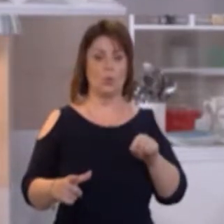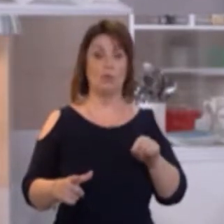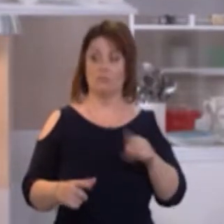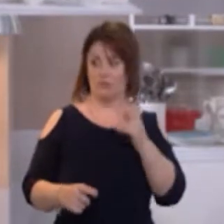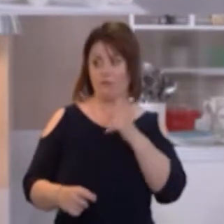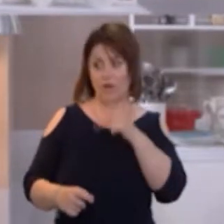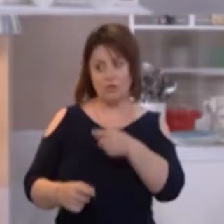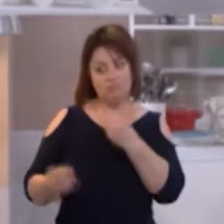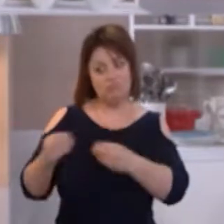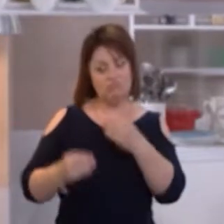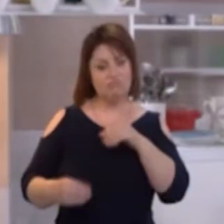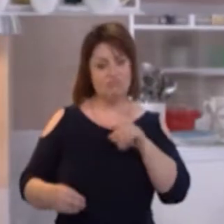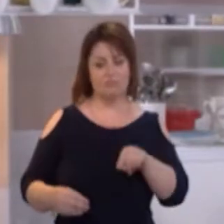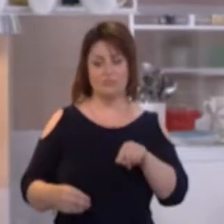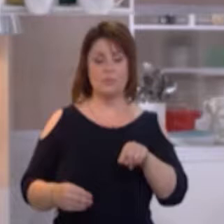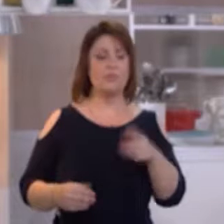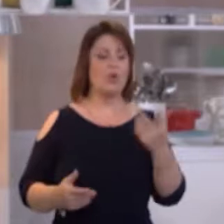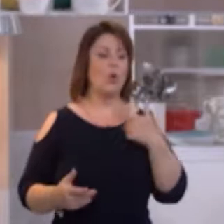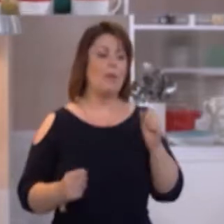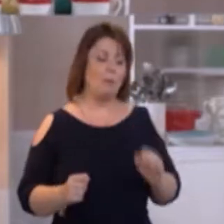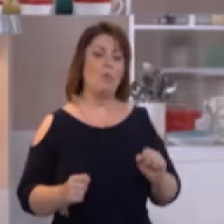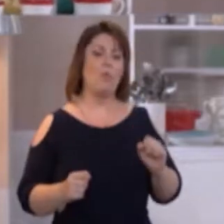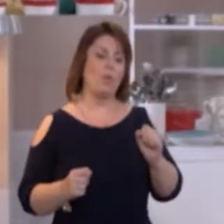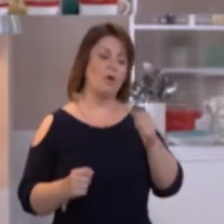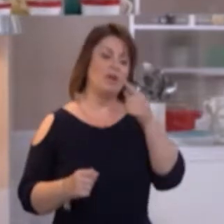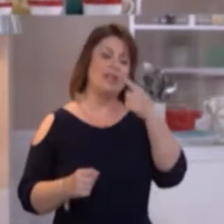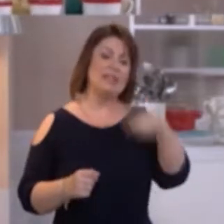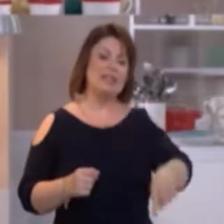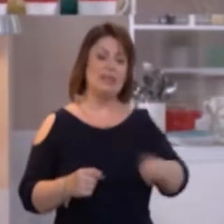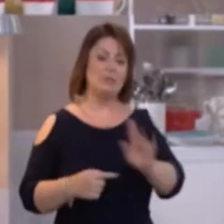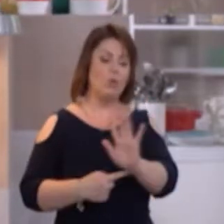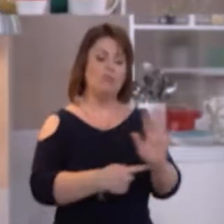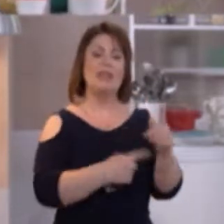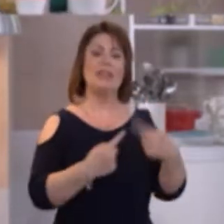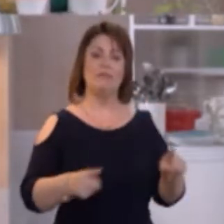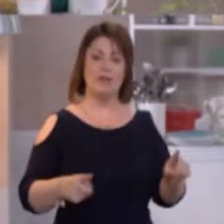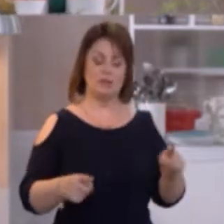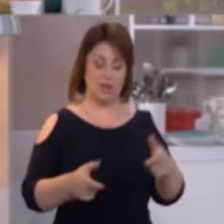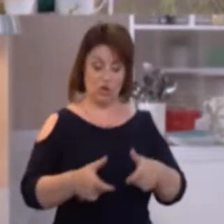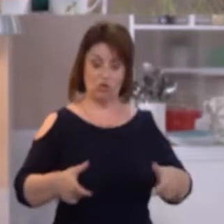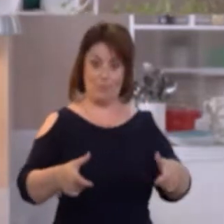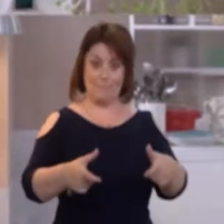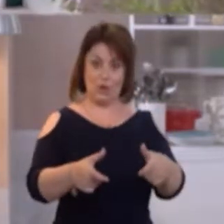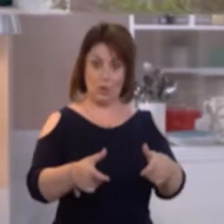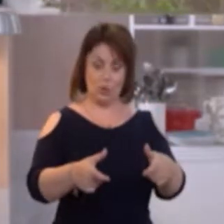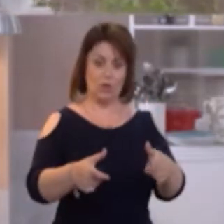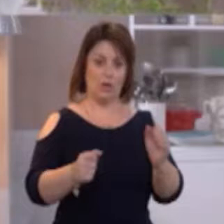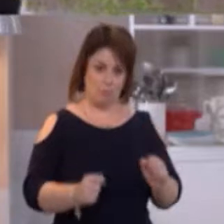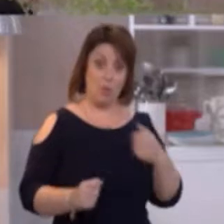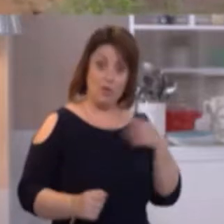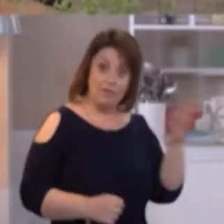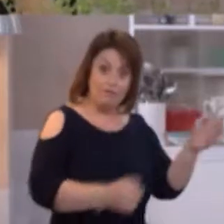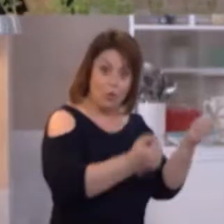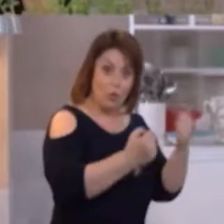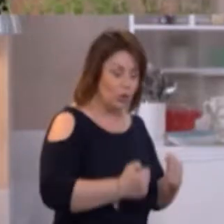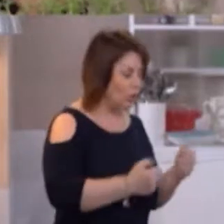E presentarli in un modo diverso. Adesso vediamo con la salsina di ciliegie. Come fare? Ovviamente il ciambellone noi dobbiamo... L'abbiamo in forno, posso andare in forno?